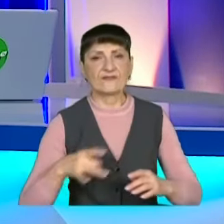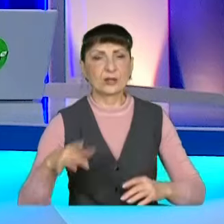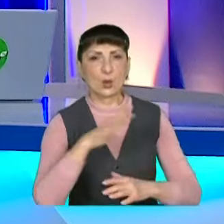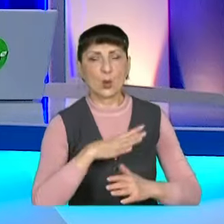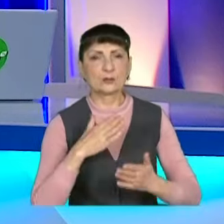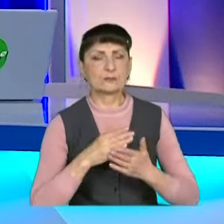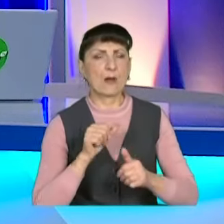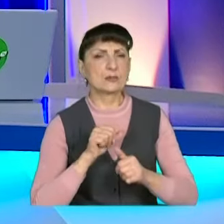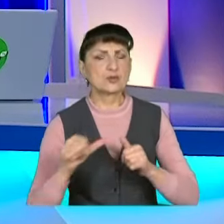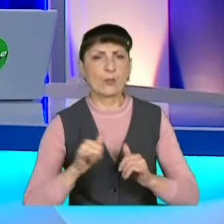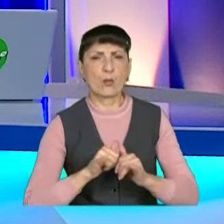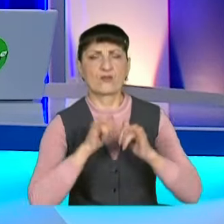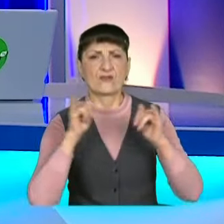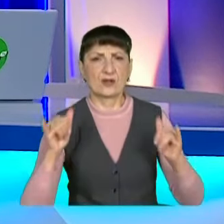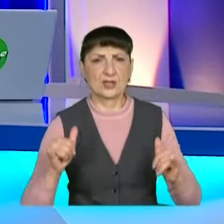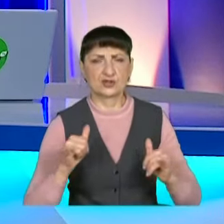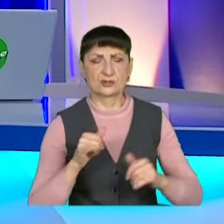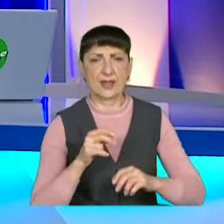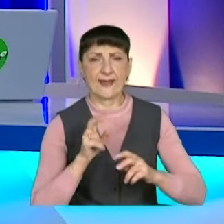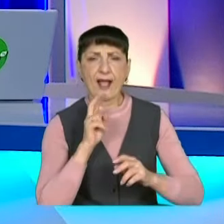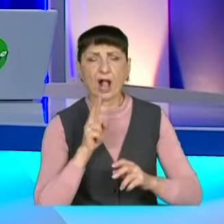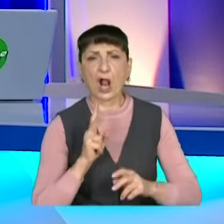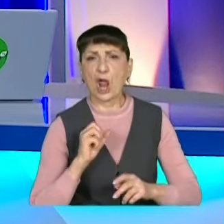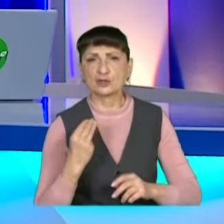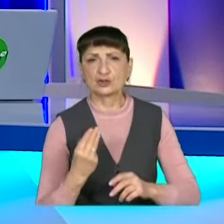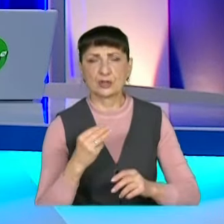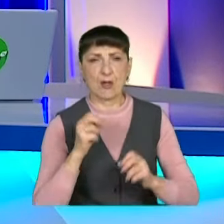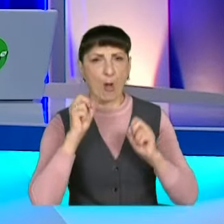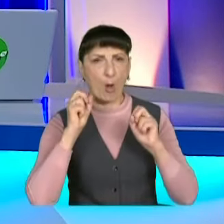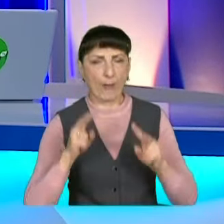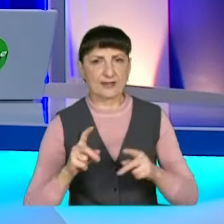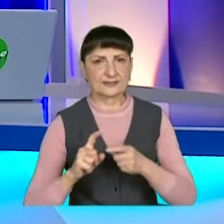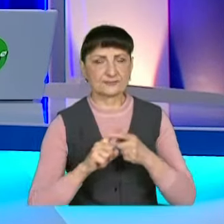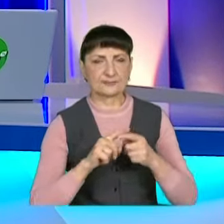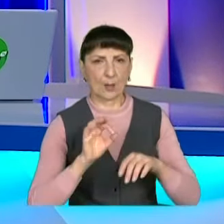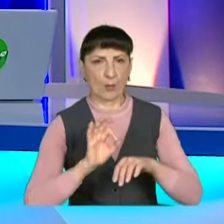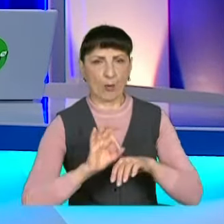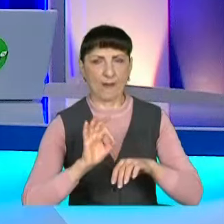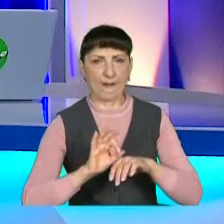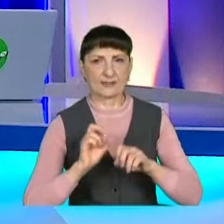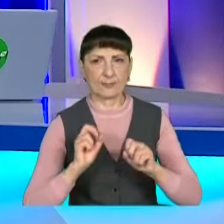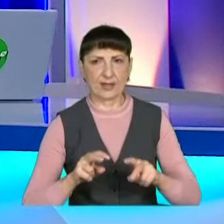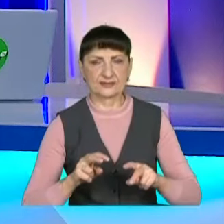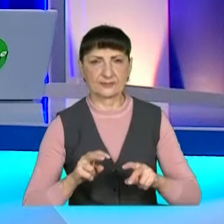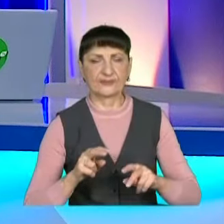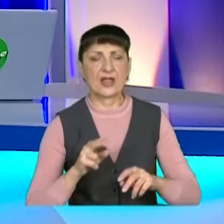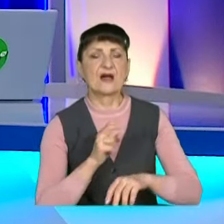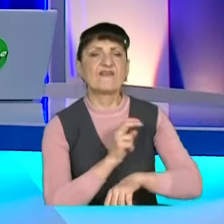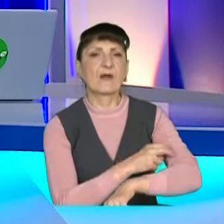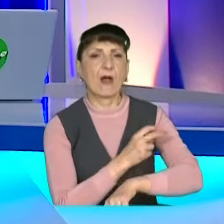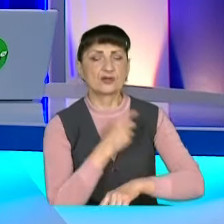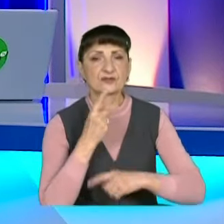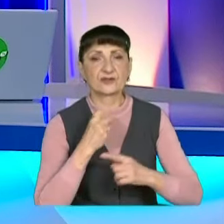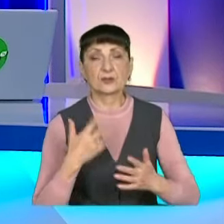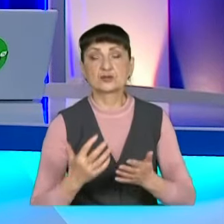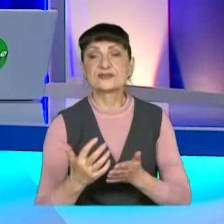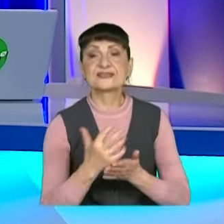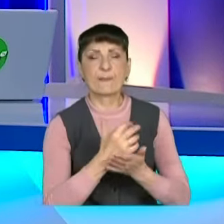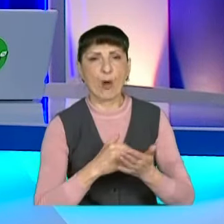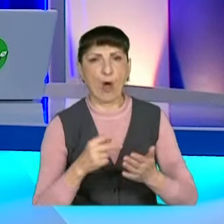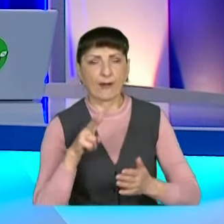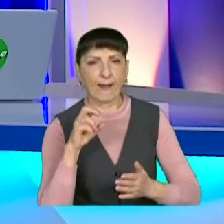наблюдается особый пик активности насекомых, которые могут стать переносчиками опасных заболеваний. Санэпидемиологи начали сбор особей